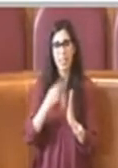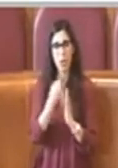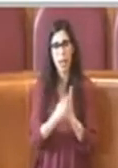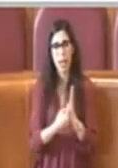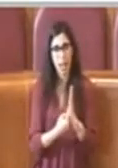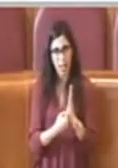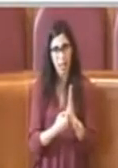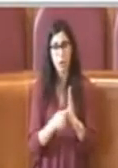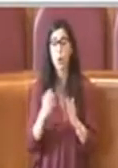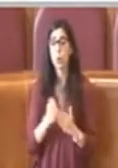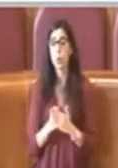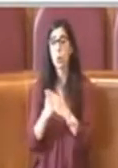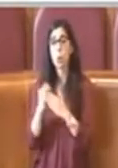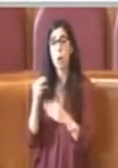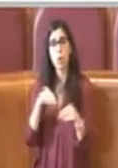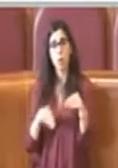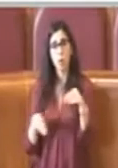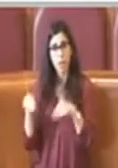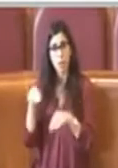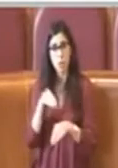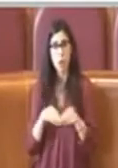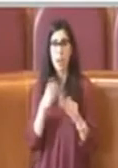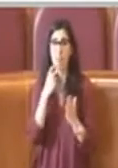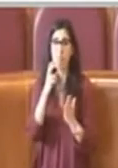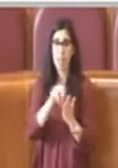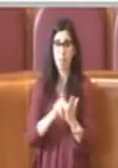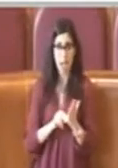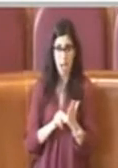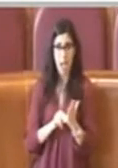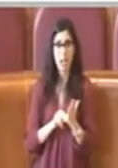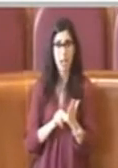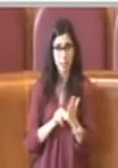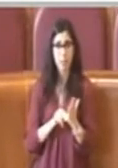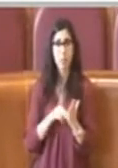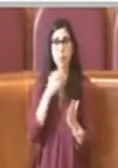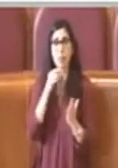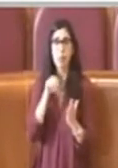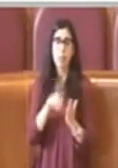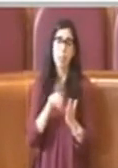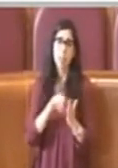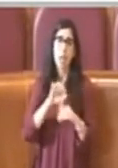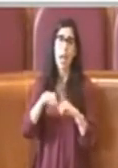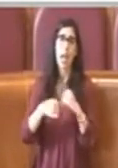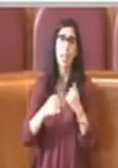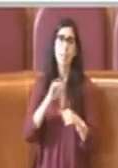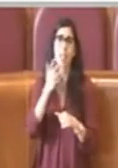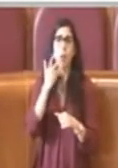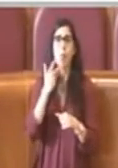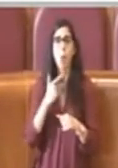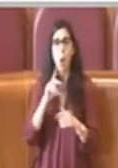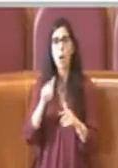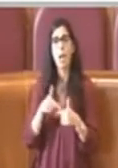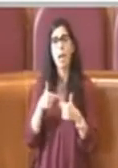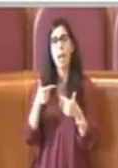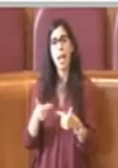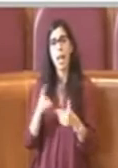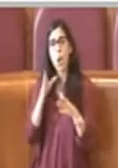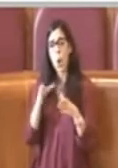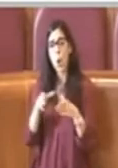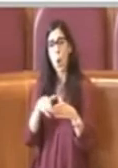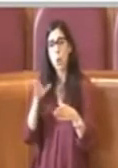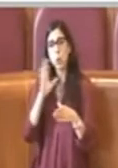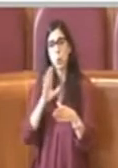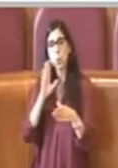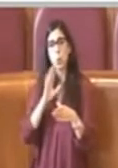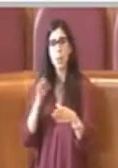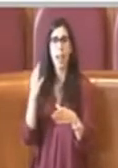il supporto per le votazioni, le verbalizzazioni, quindi sono tutte attività che vanno a dare una maggiore efficacia ed efficienza alla consulta.